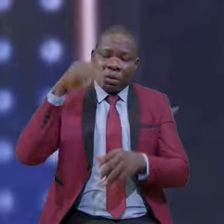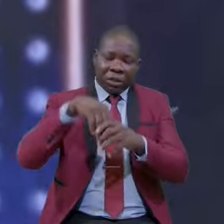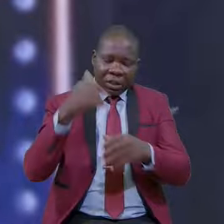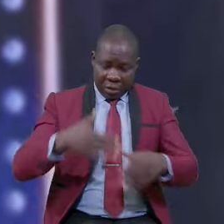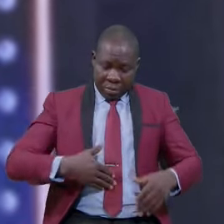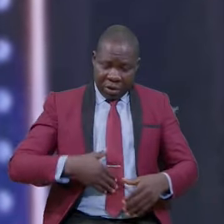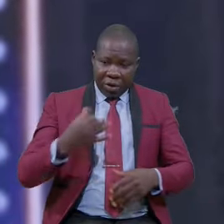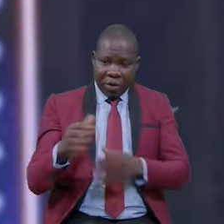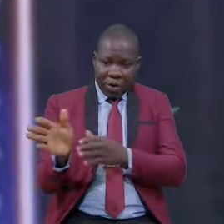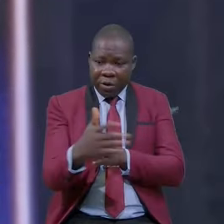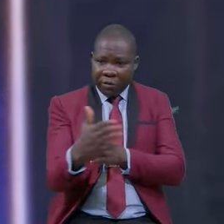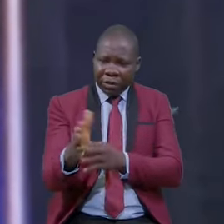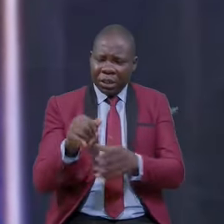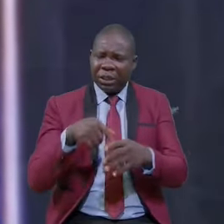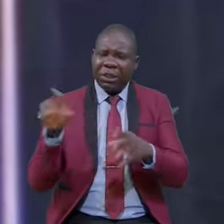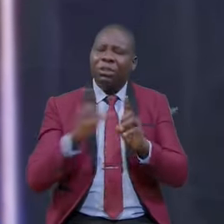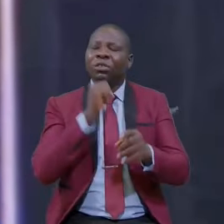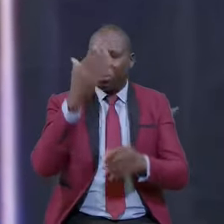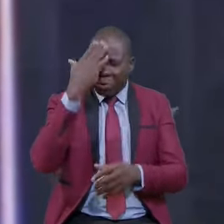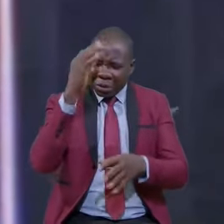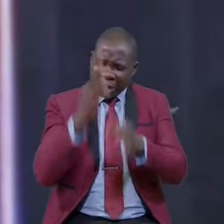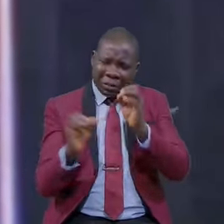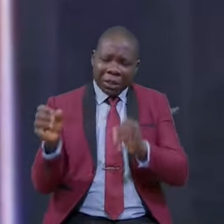faisait face à l'ouest ou à l'est. Il a dit,